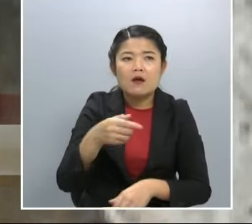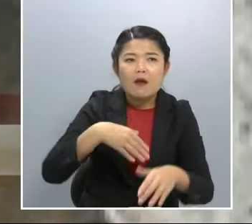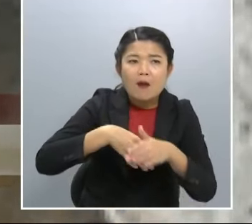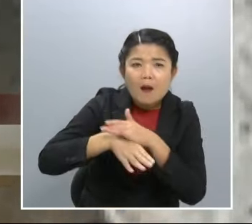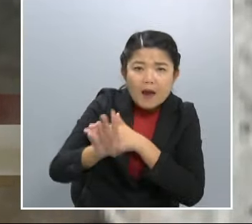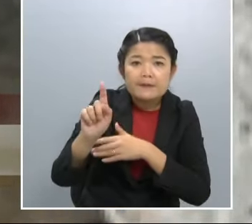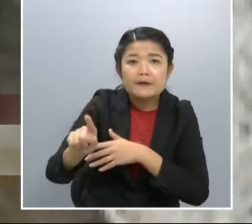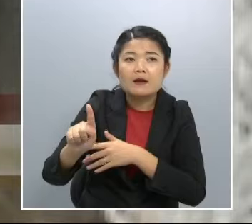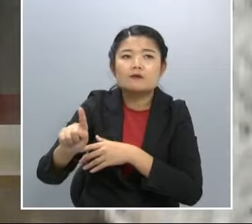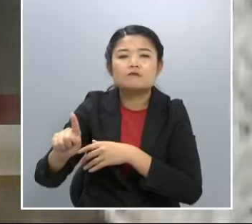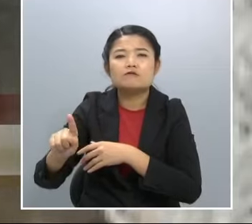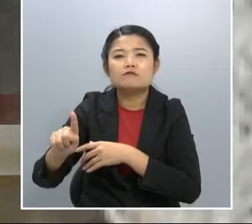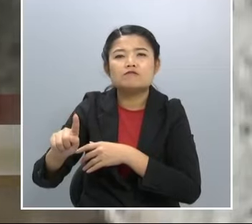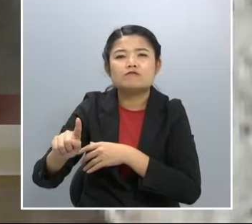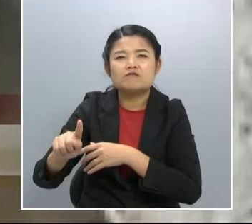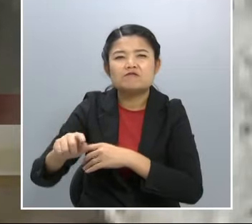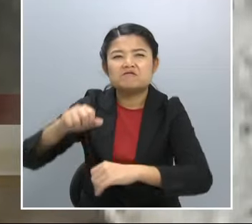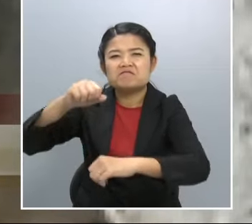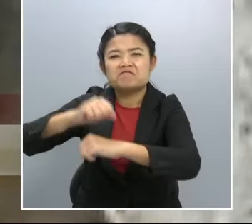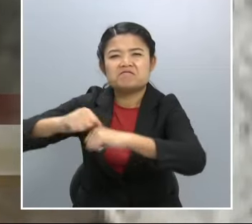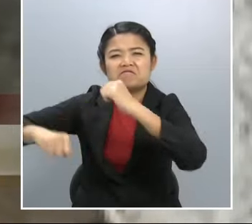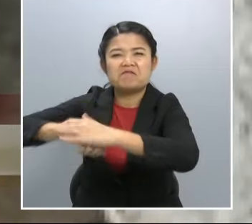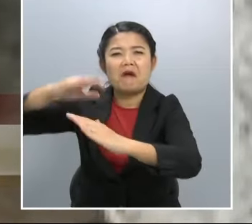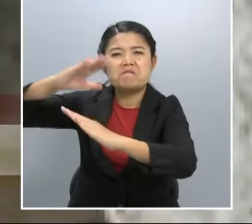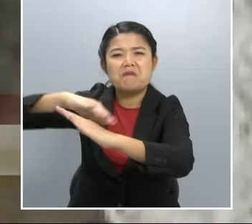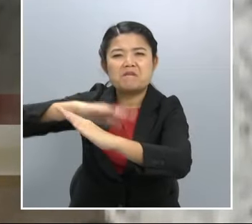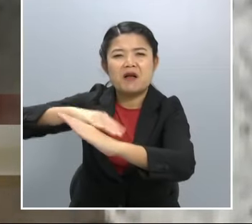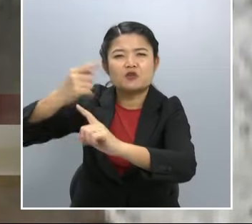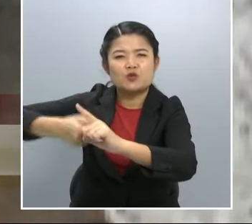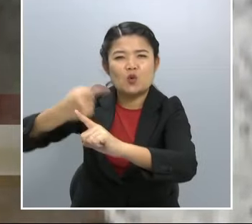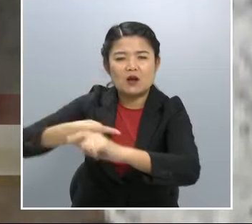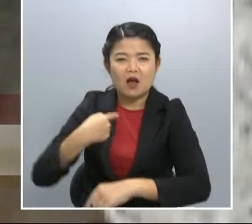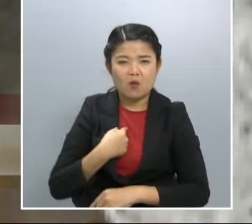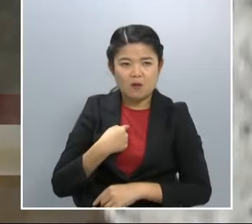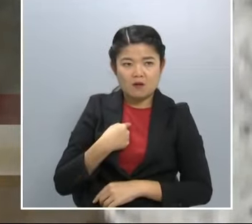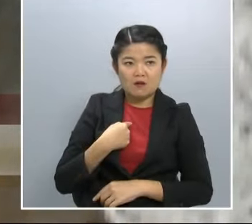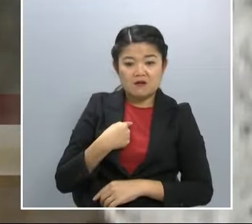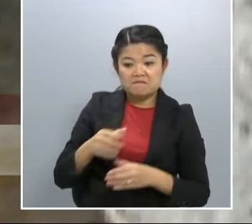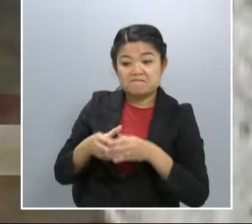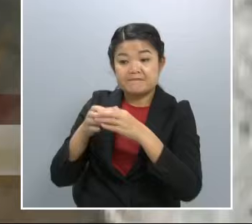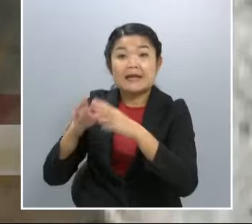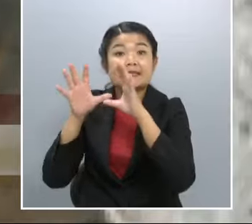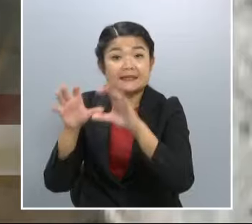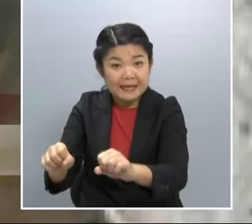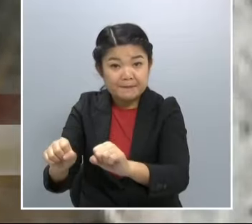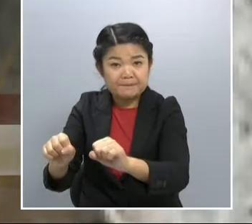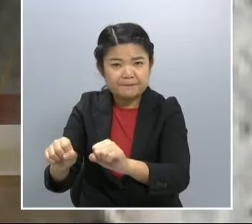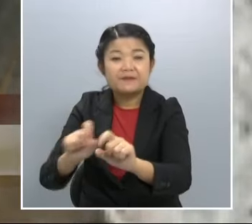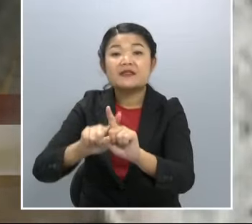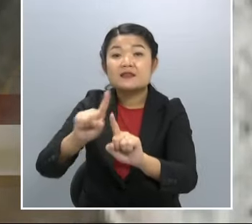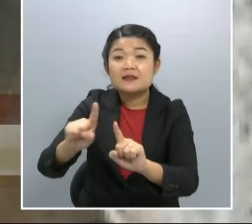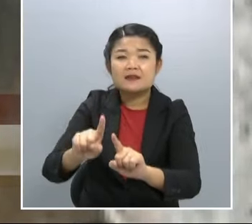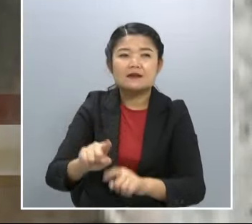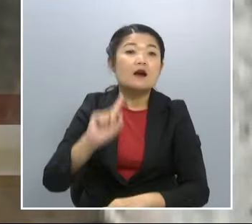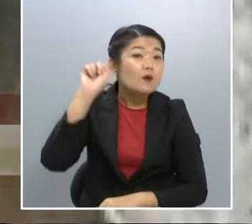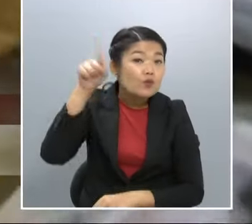เพลิงพักชั่วคราวหวังวัดกระทิงรายนำกลมาไปควบคุมตัวผู้ต้องสงสัยคนที่ 1นาง